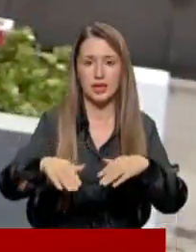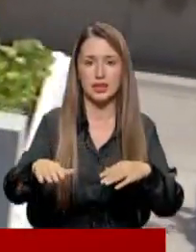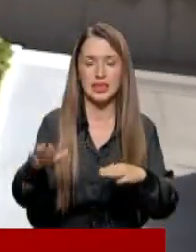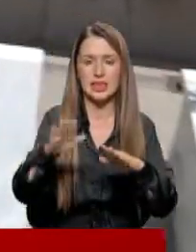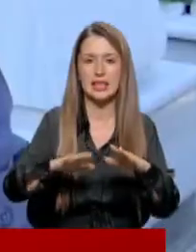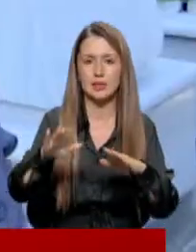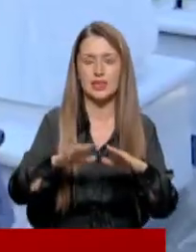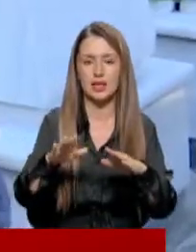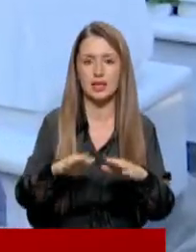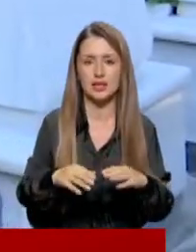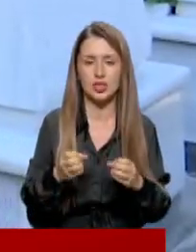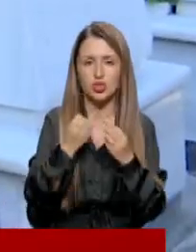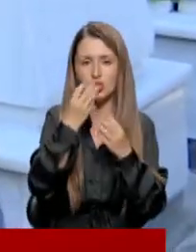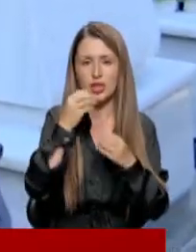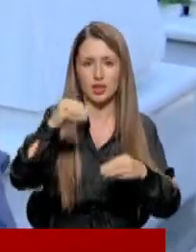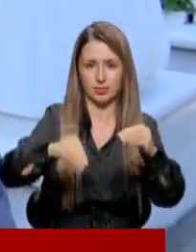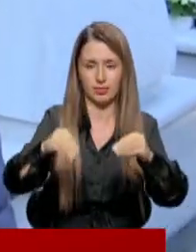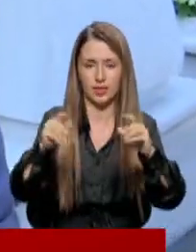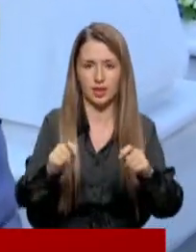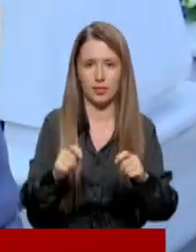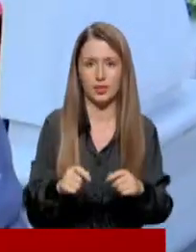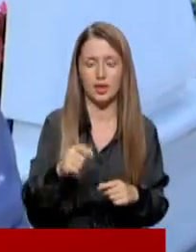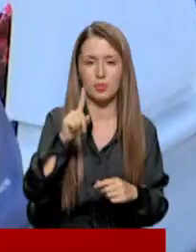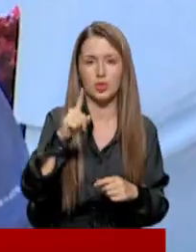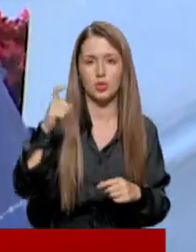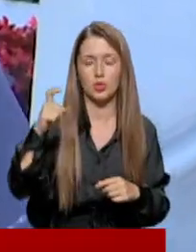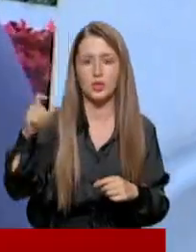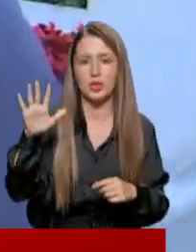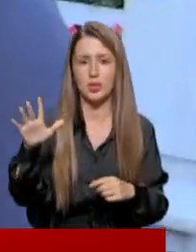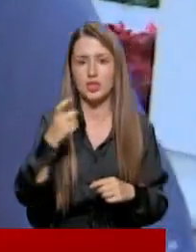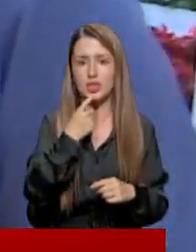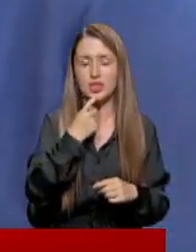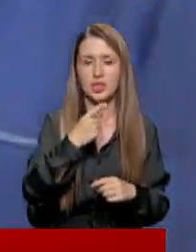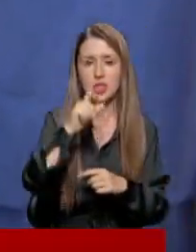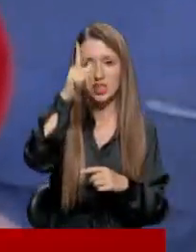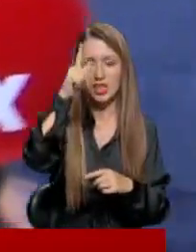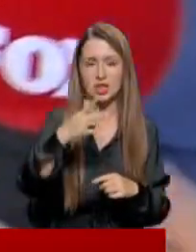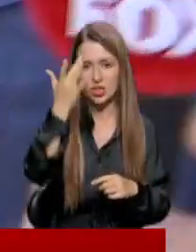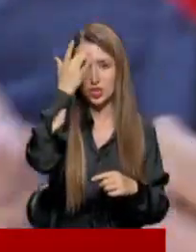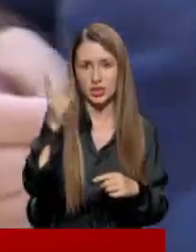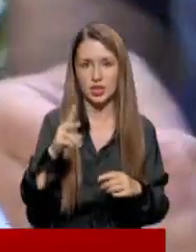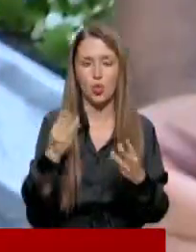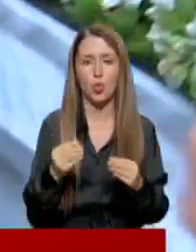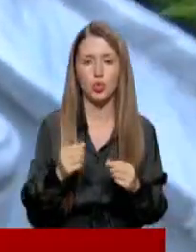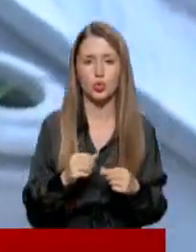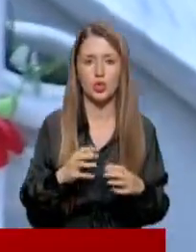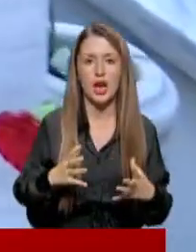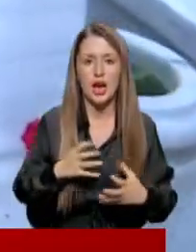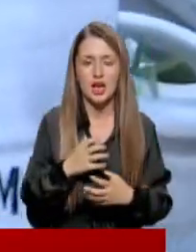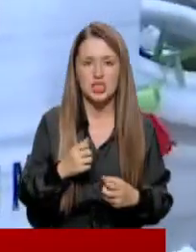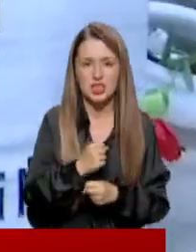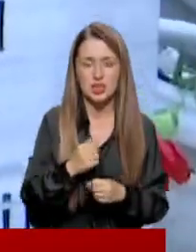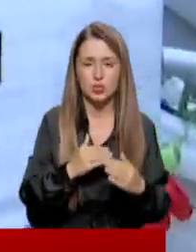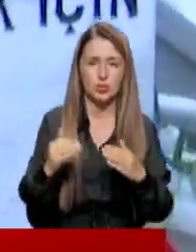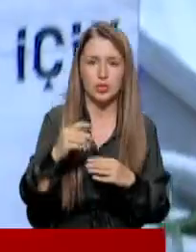çiçekler dikildi. Ertan Kolay 1995 yılında Irak'ın kuzeyinde şehit oldu. Acısının üzerinden 27